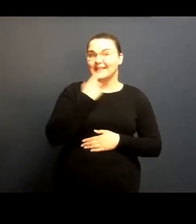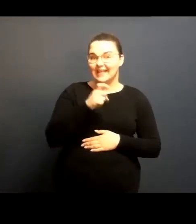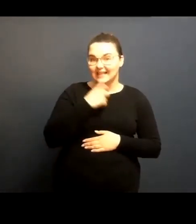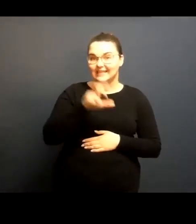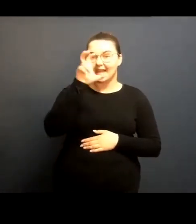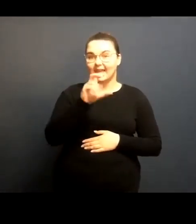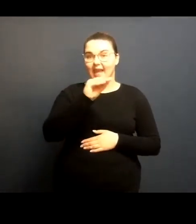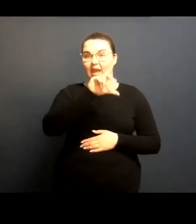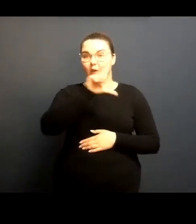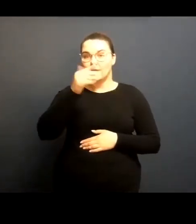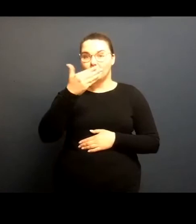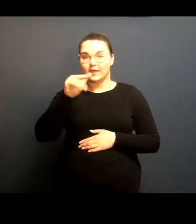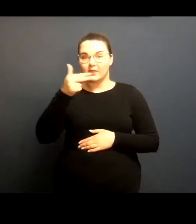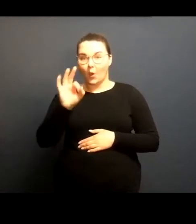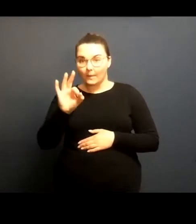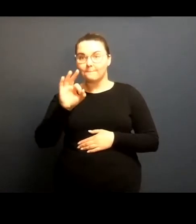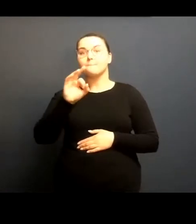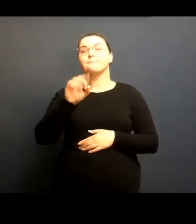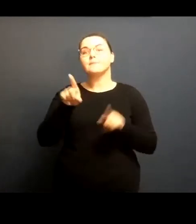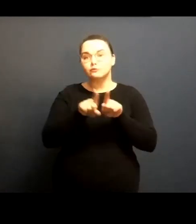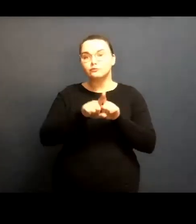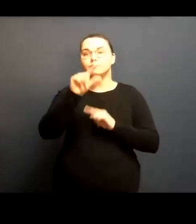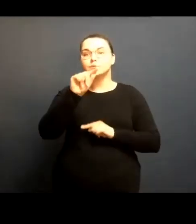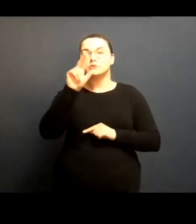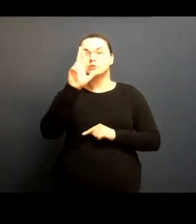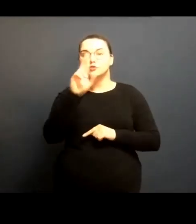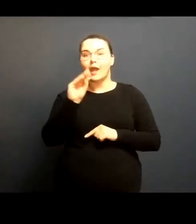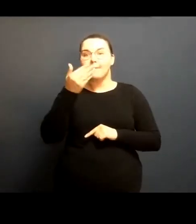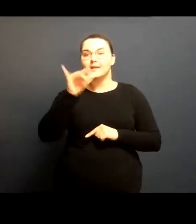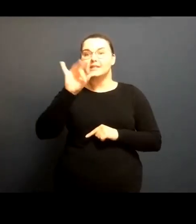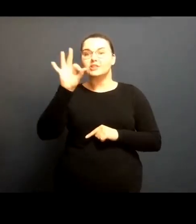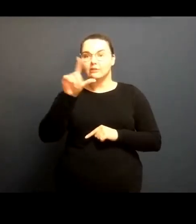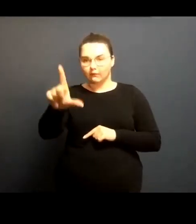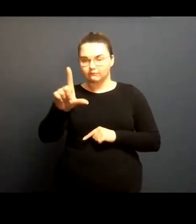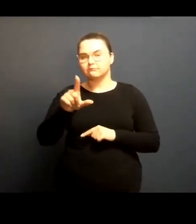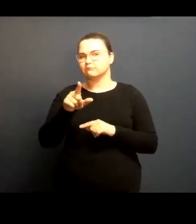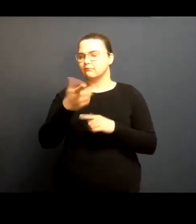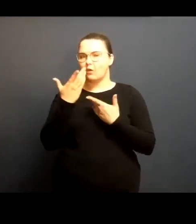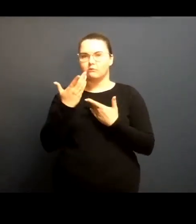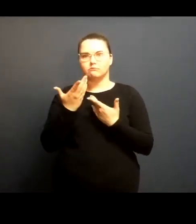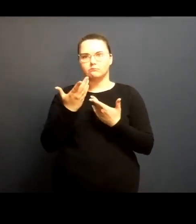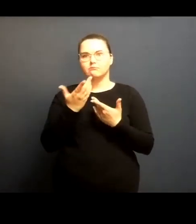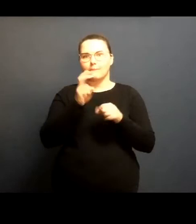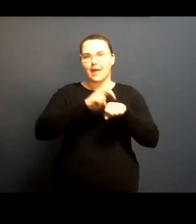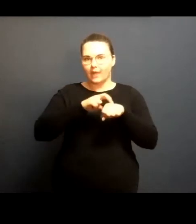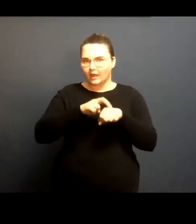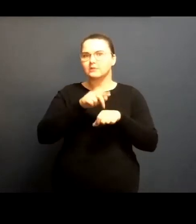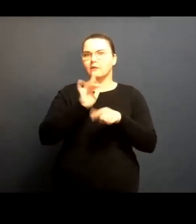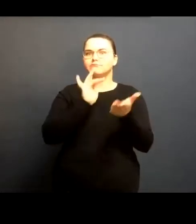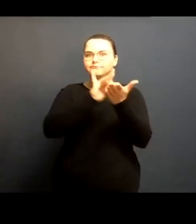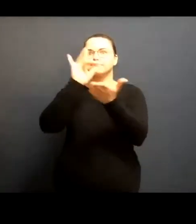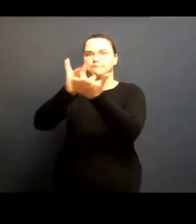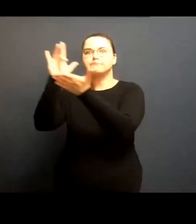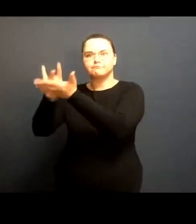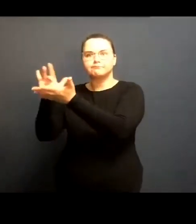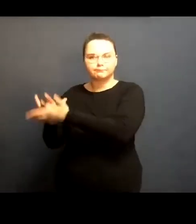Studenci w ramach obozów naukowych tego typu wywiady przeprowadzali. Ja byłam